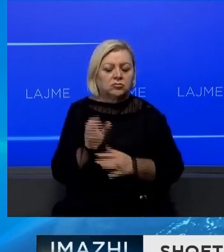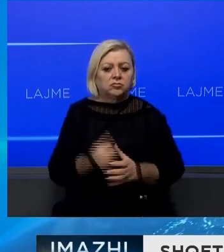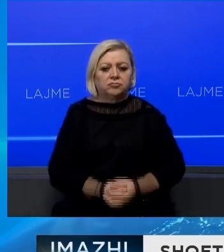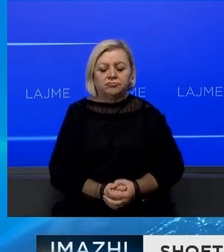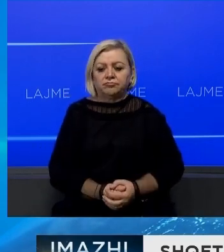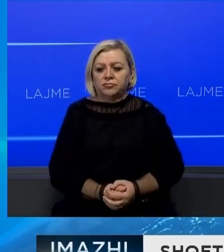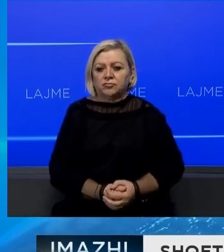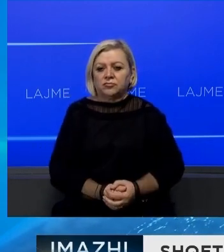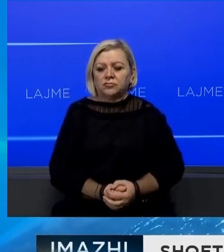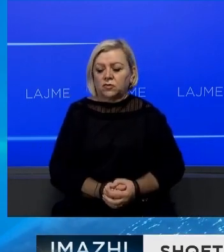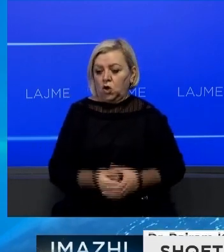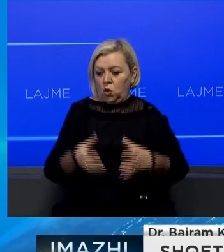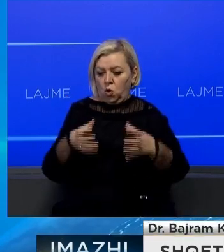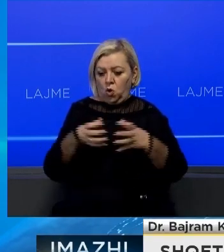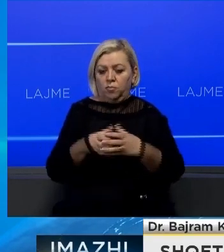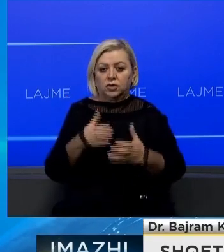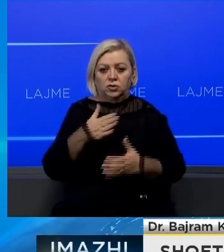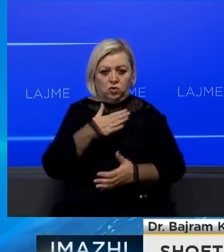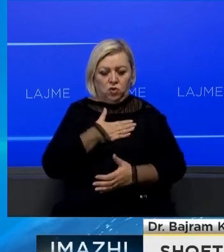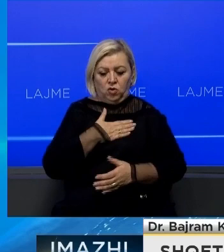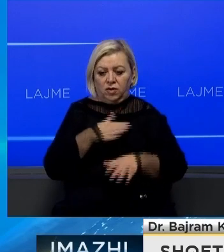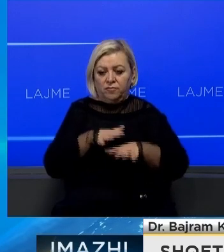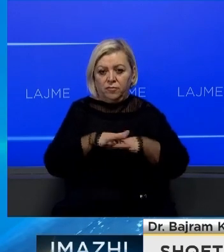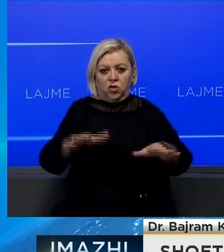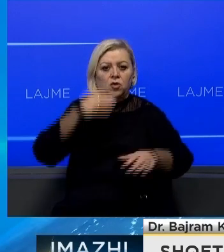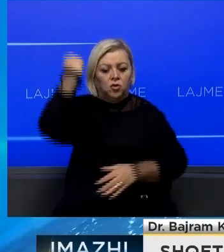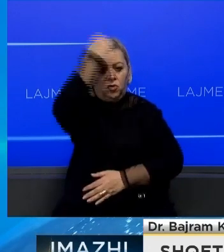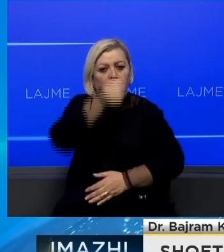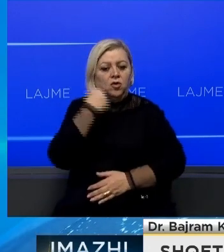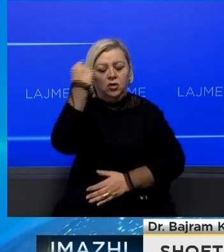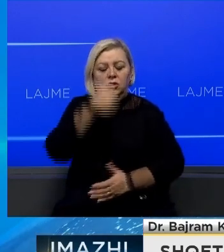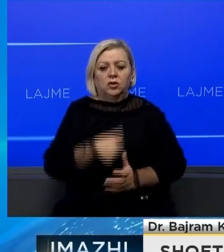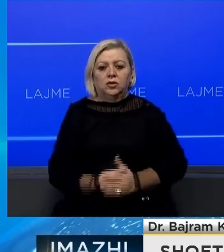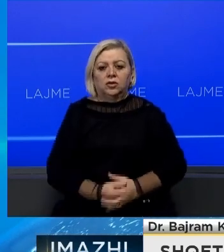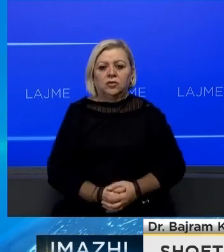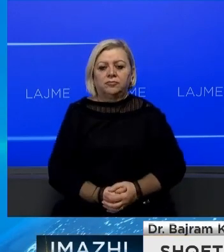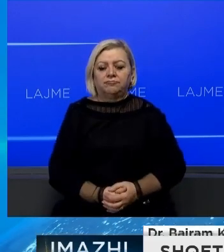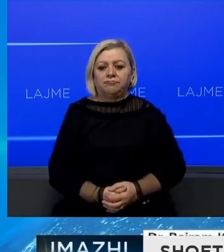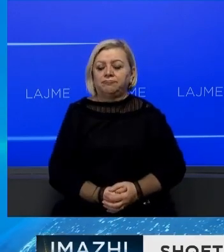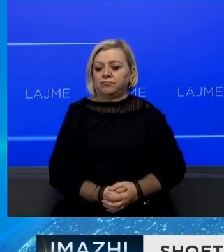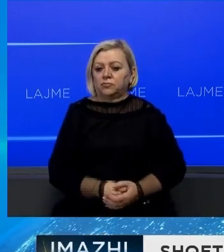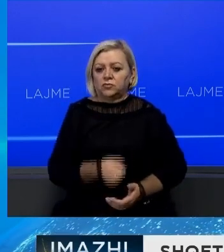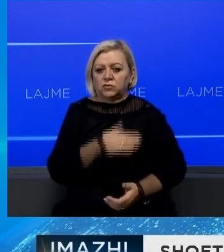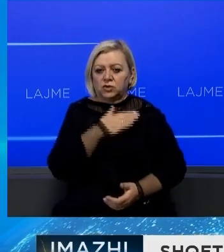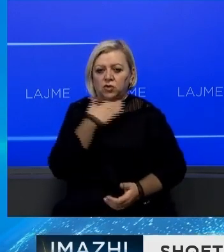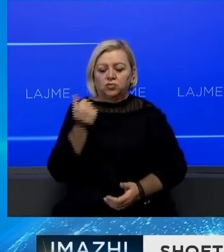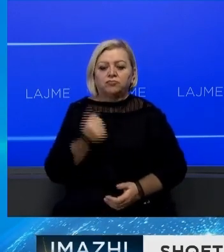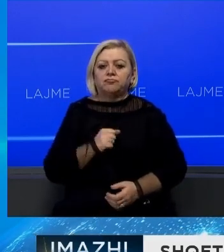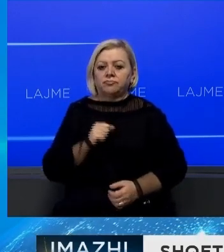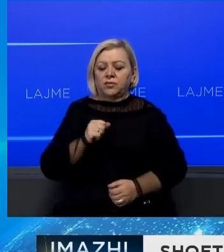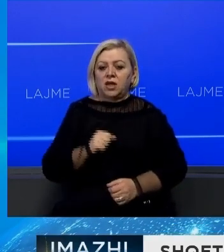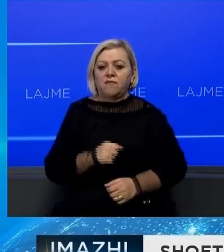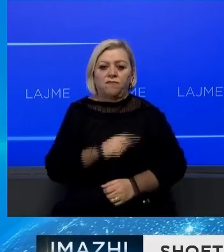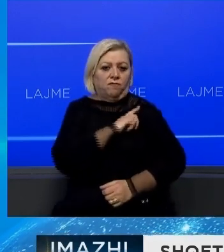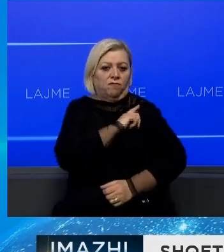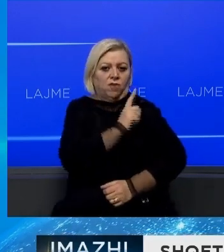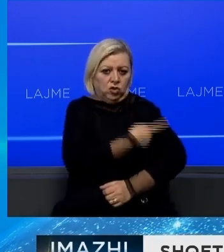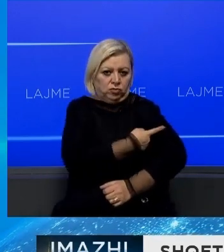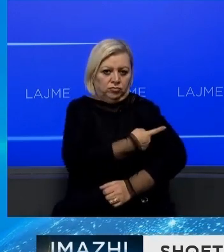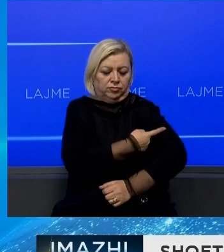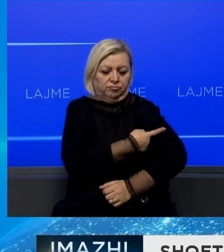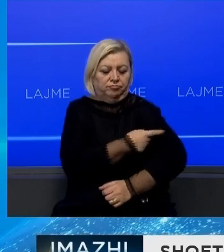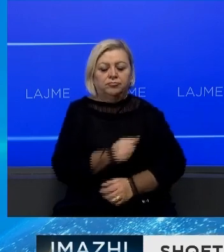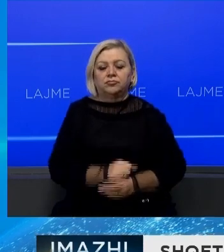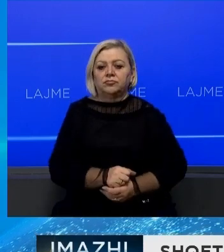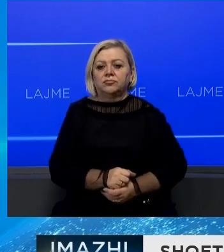Po, komuniteti ynë në territorin e Kosovës është mjaft imun ndaj këtij lloj